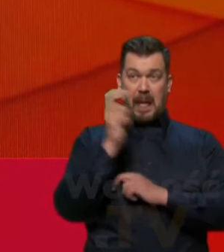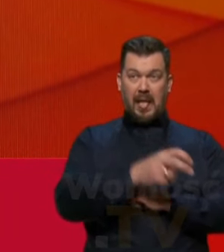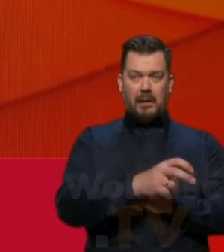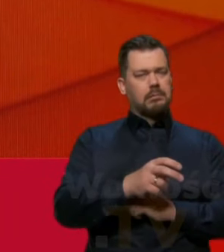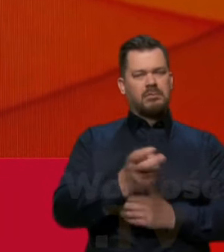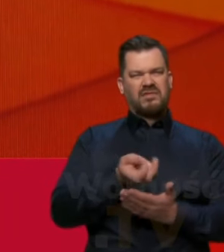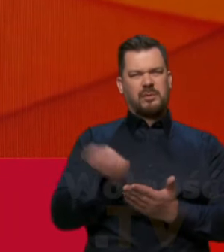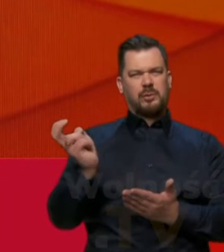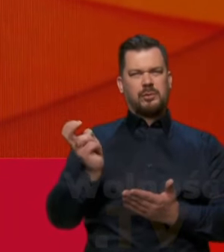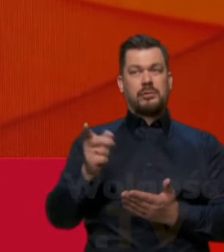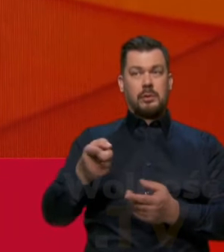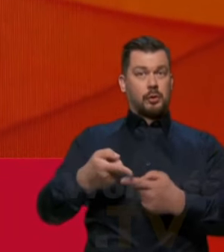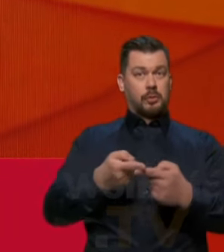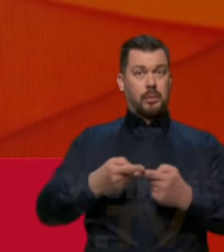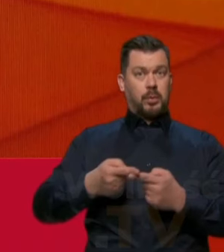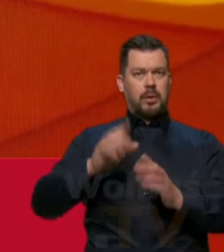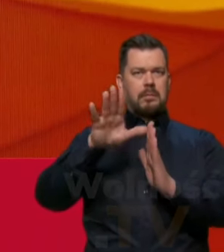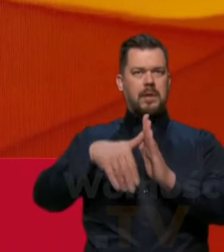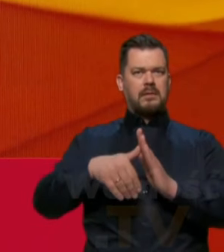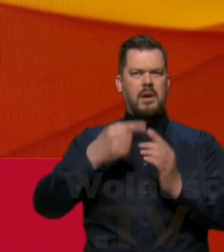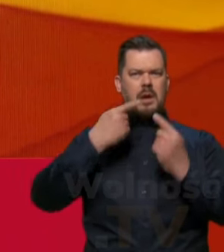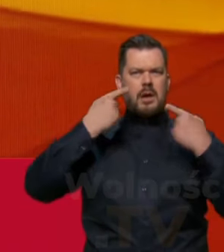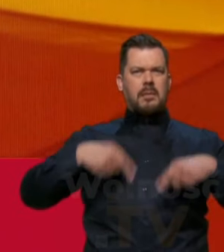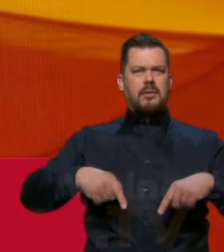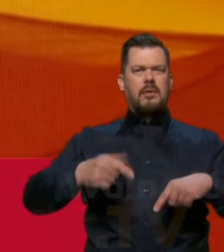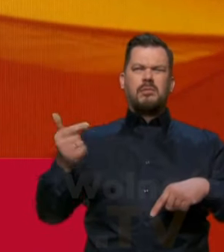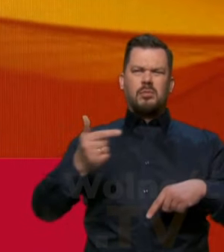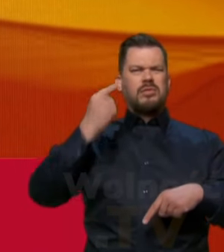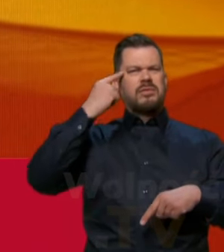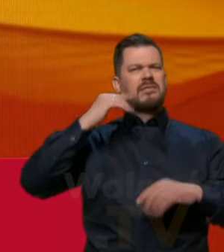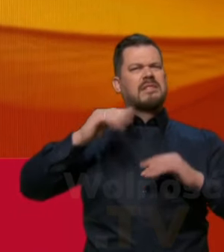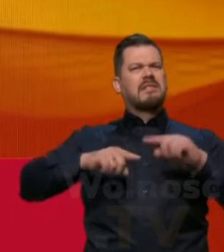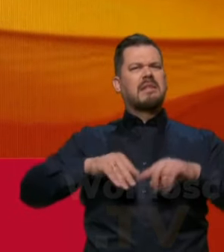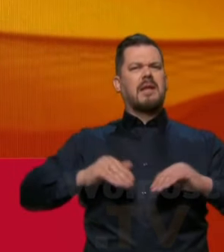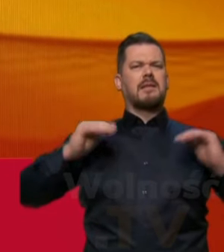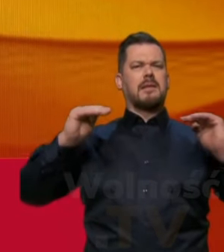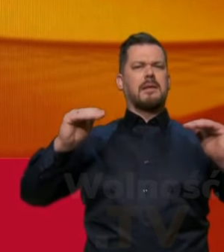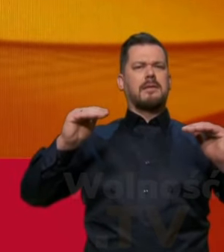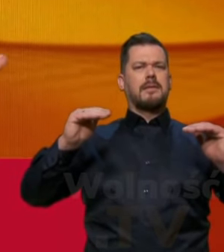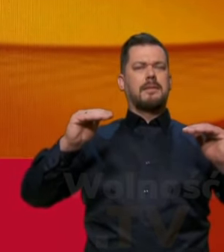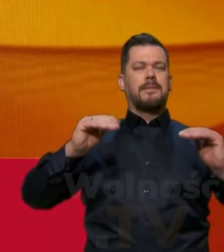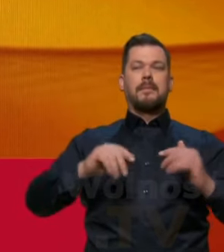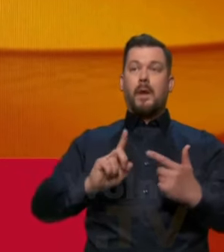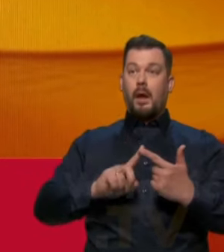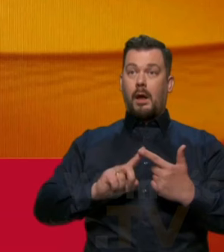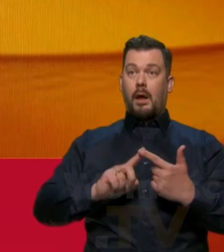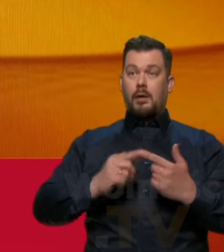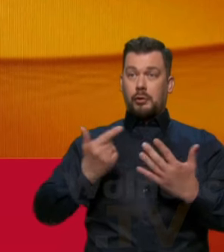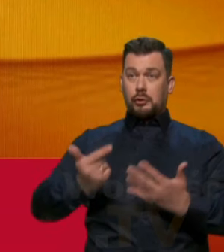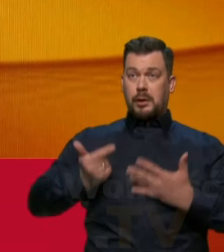ktoś pracuje w spółce miejskiej na tak odpowiedzialnym stanowisku, to musi wyznaczać pewne standardy. Natomiast mówi pan, że